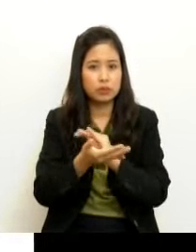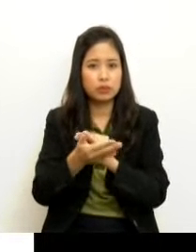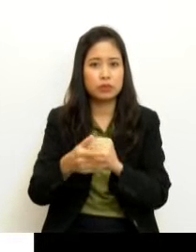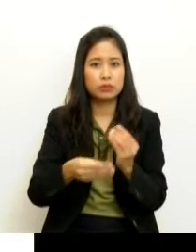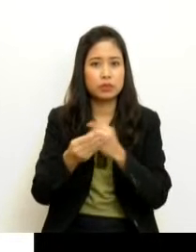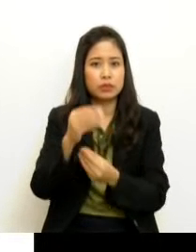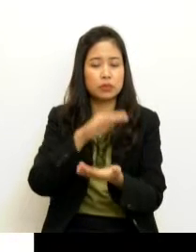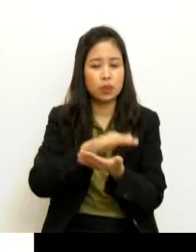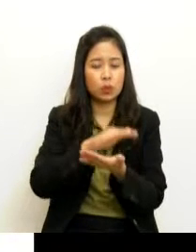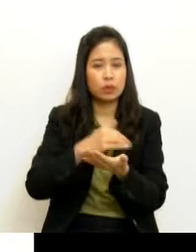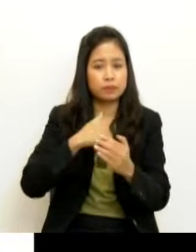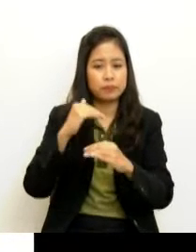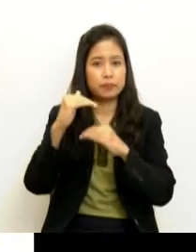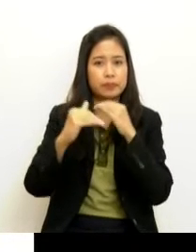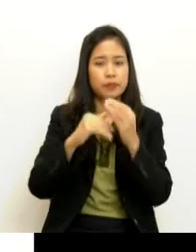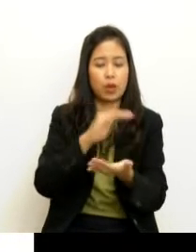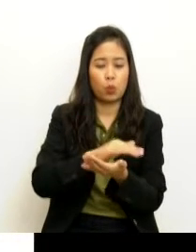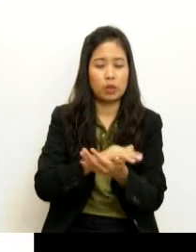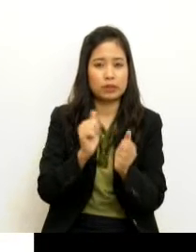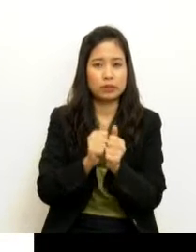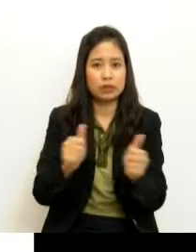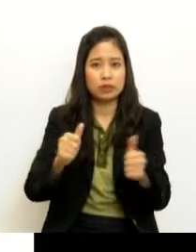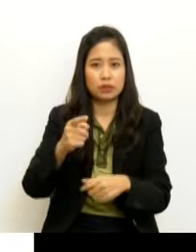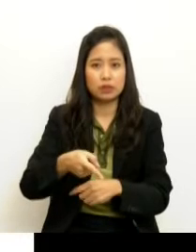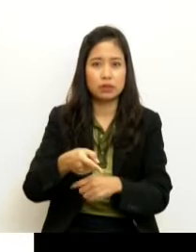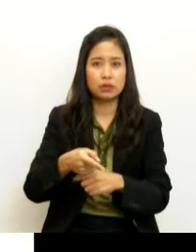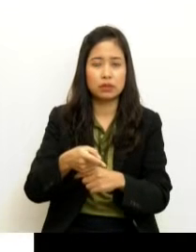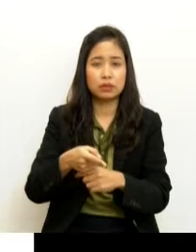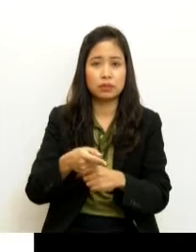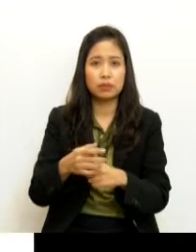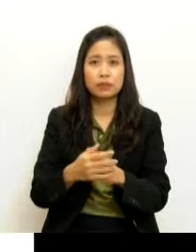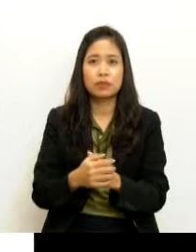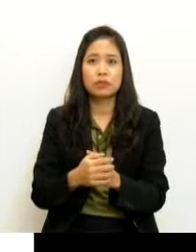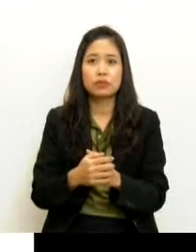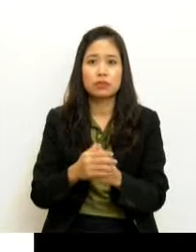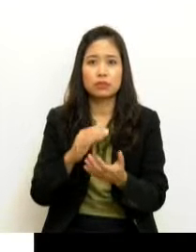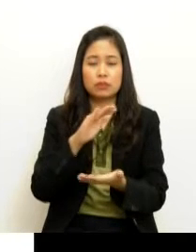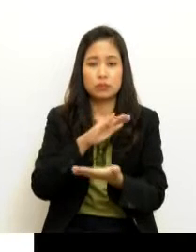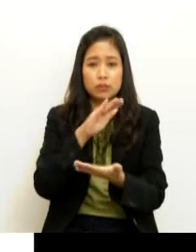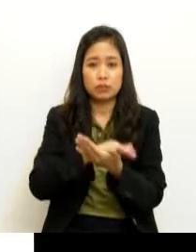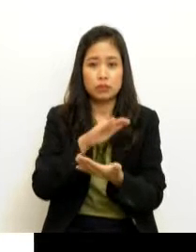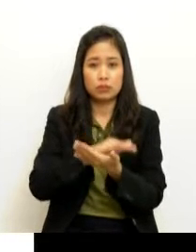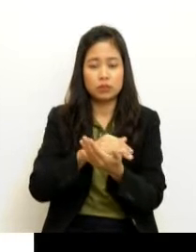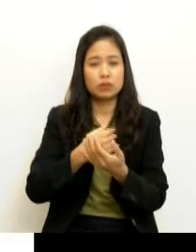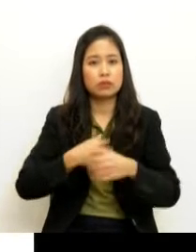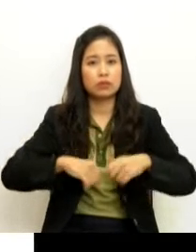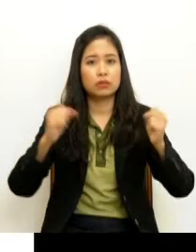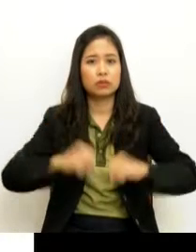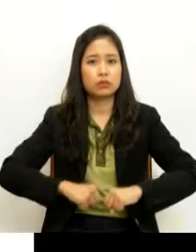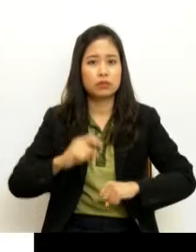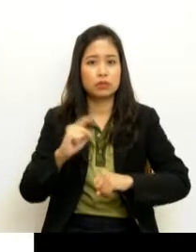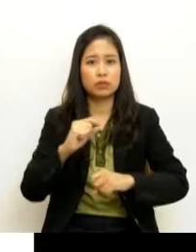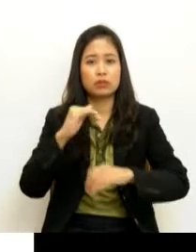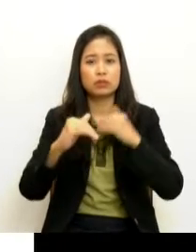รงเรียนคุณภาพของชุมชนจริงๆเนี่ยโรงเรียนจะสามารถรับนักเรียนได้เป็นพันคนแล้วโร